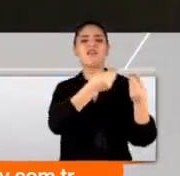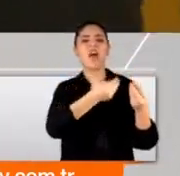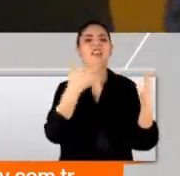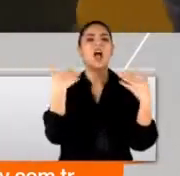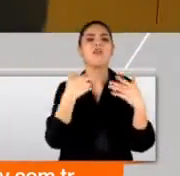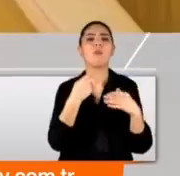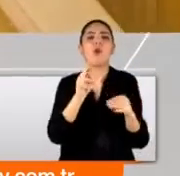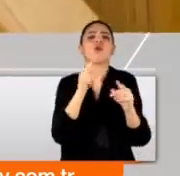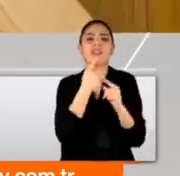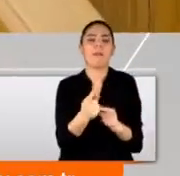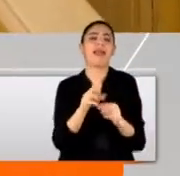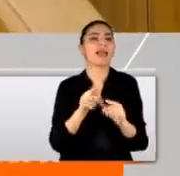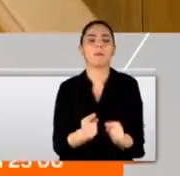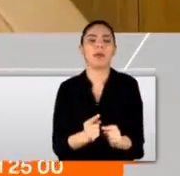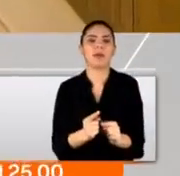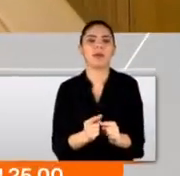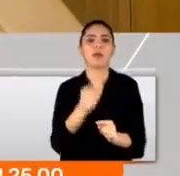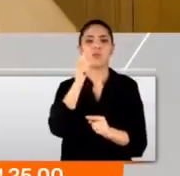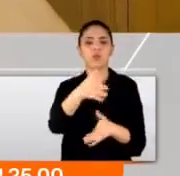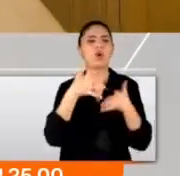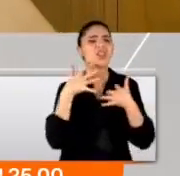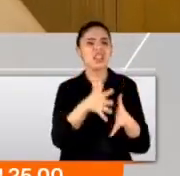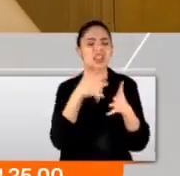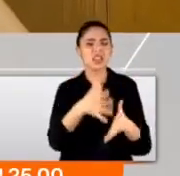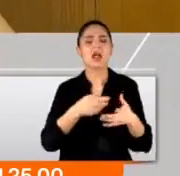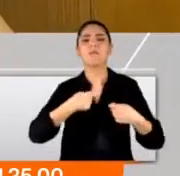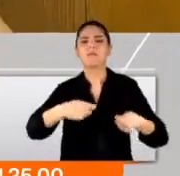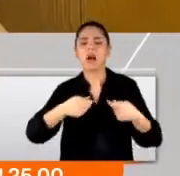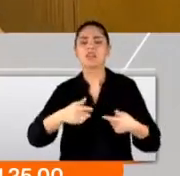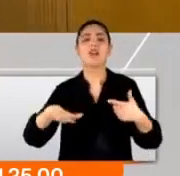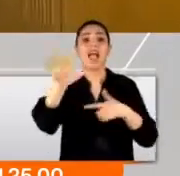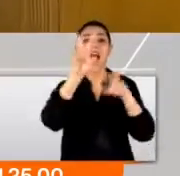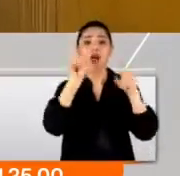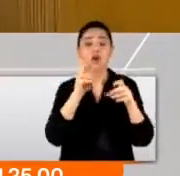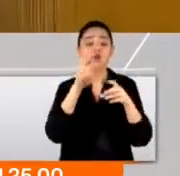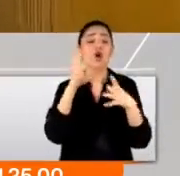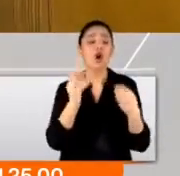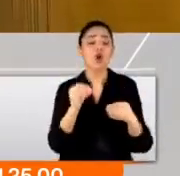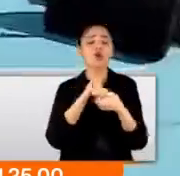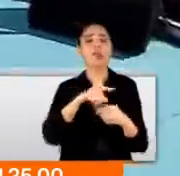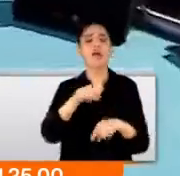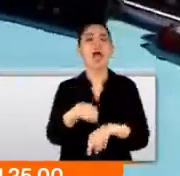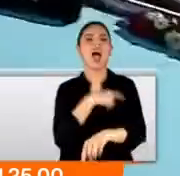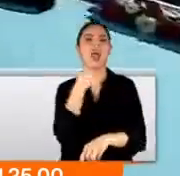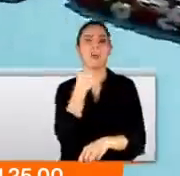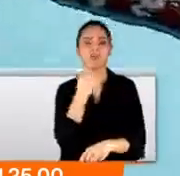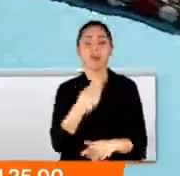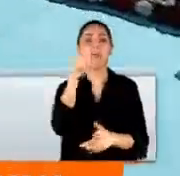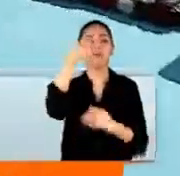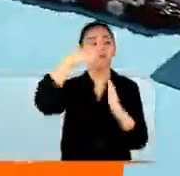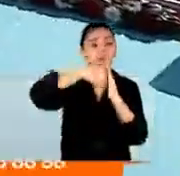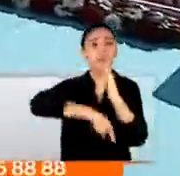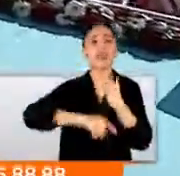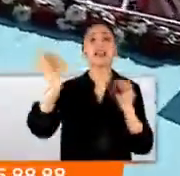boşa tüketmektir. İsraf her konuda olduğu gibi bu konuda da haramdır. Satır aralarında